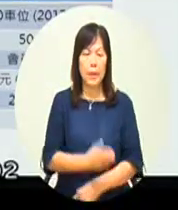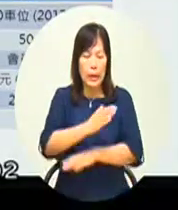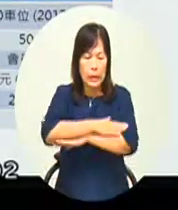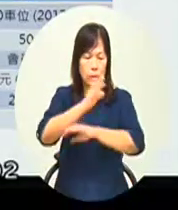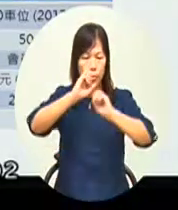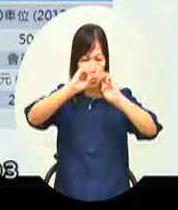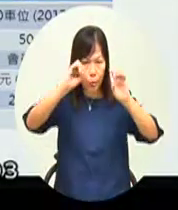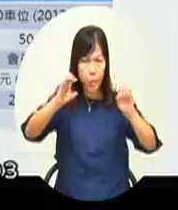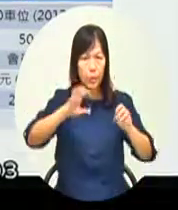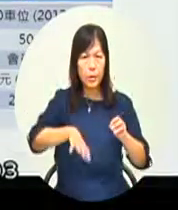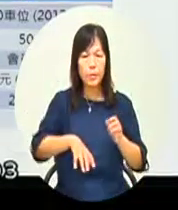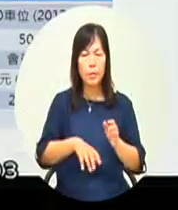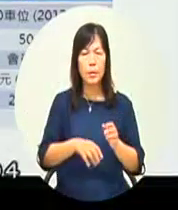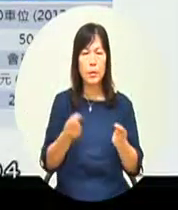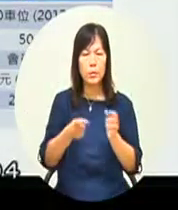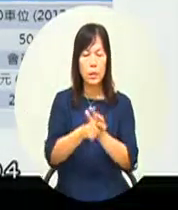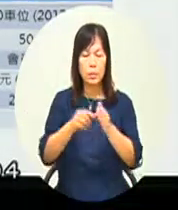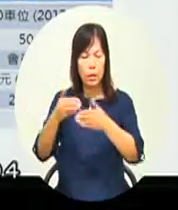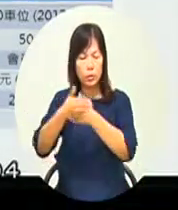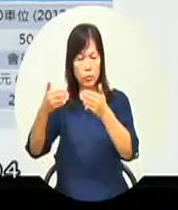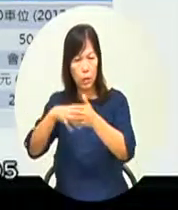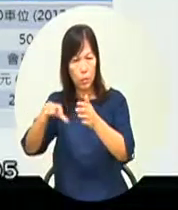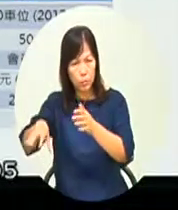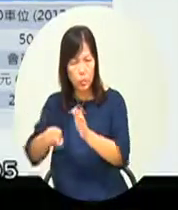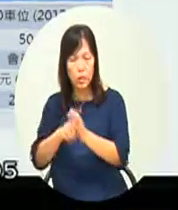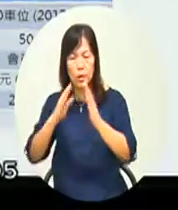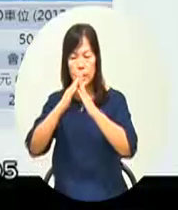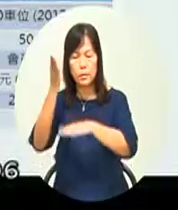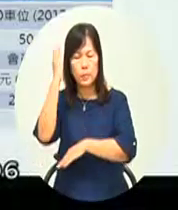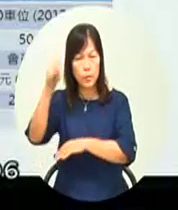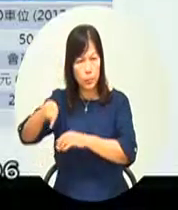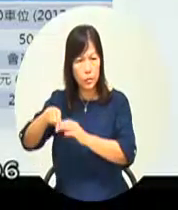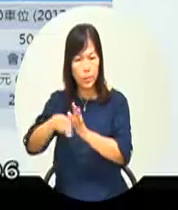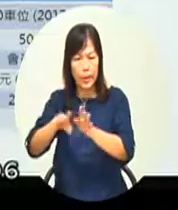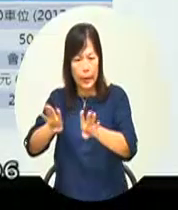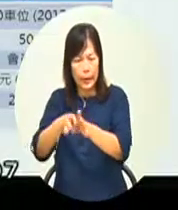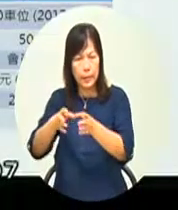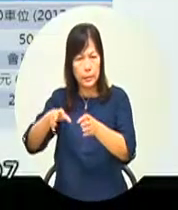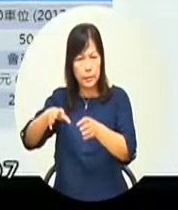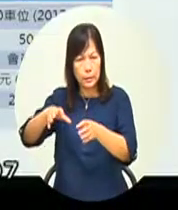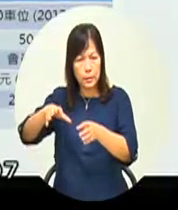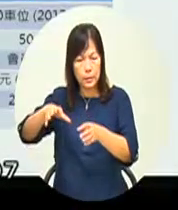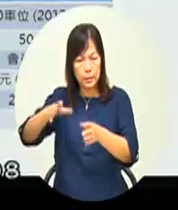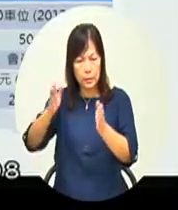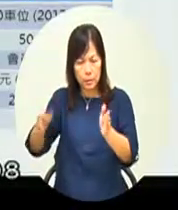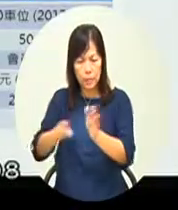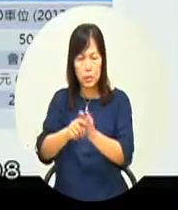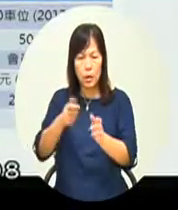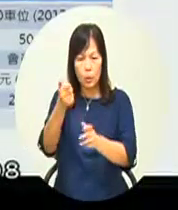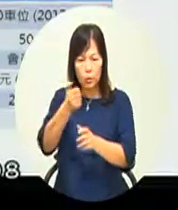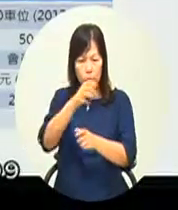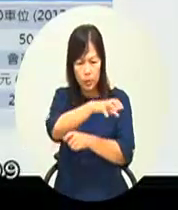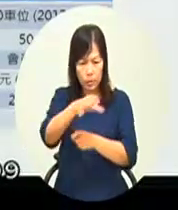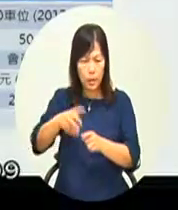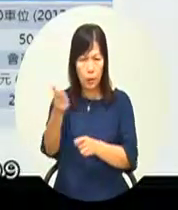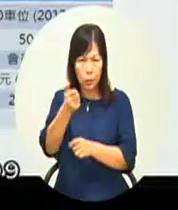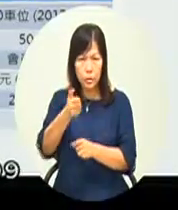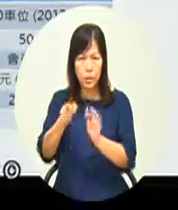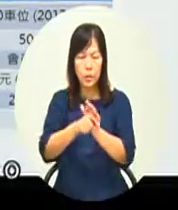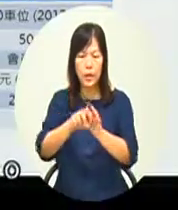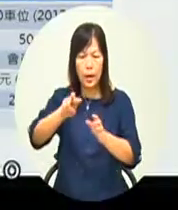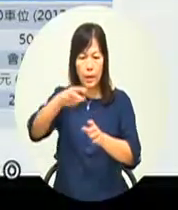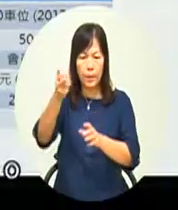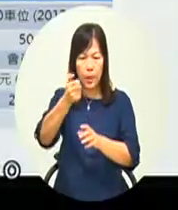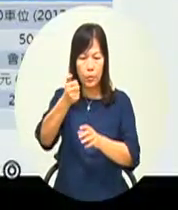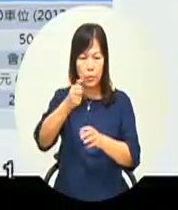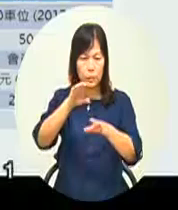说，我们交通局我们市府这边初期是50个站体。那会有